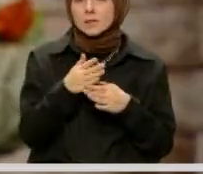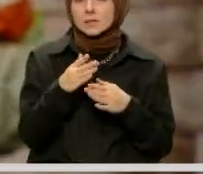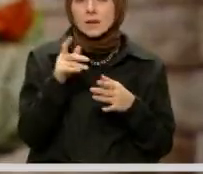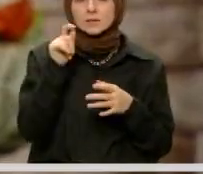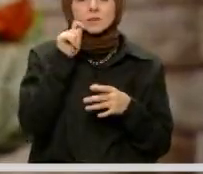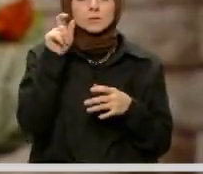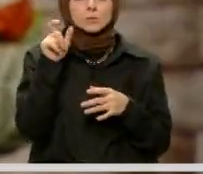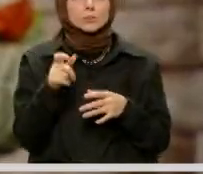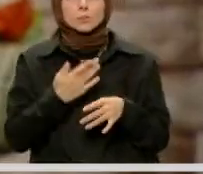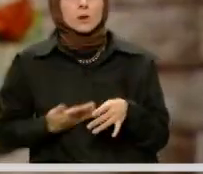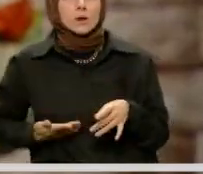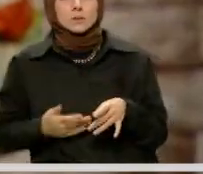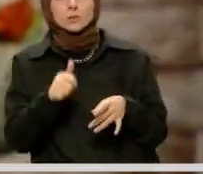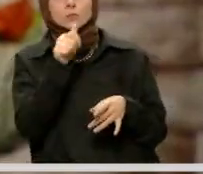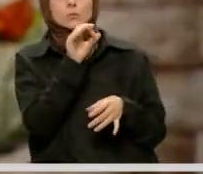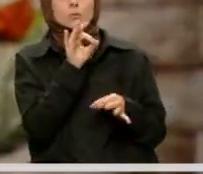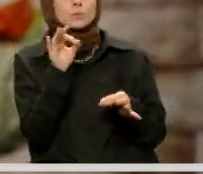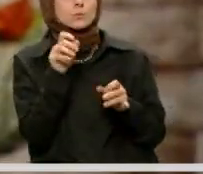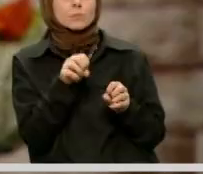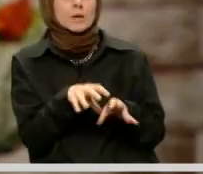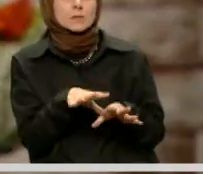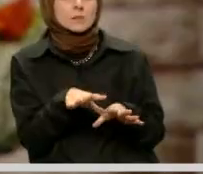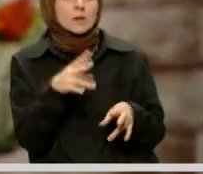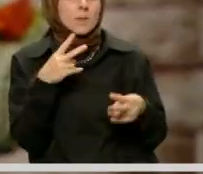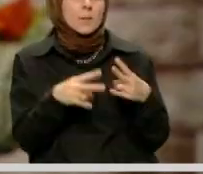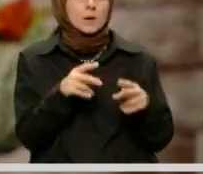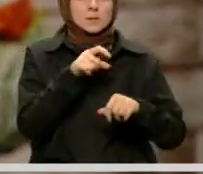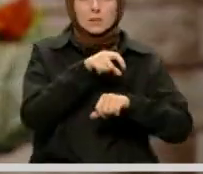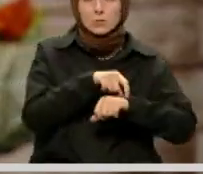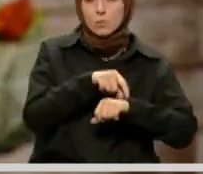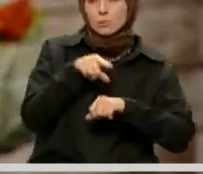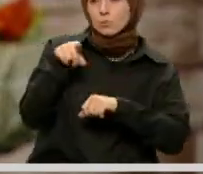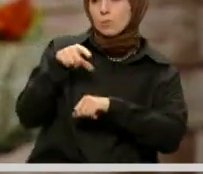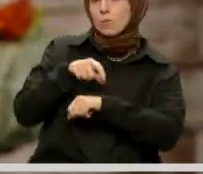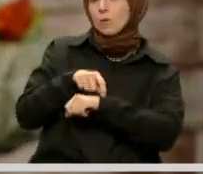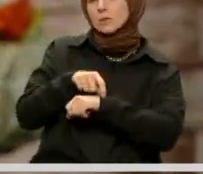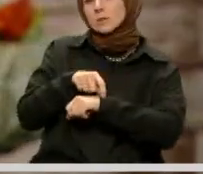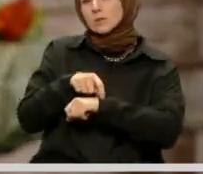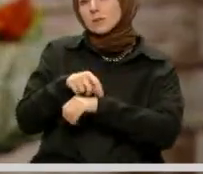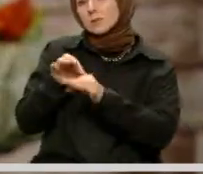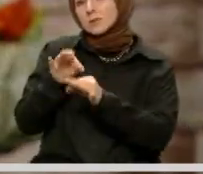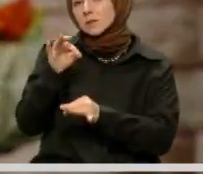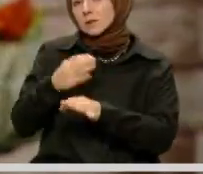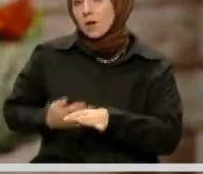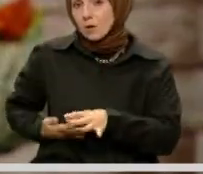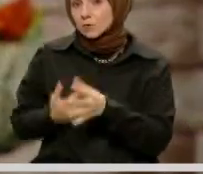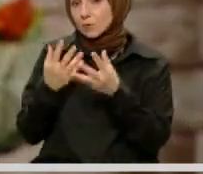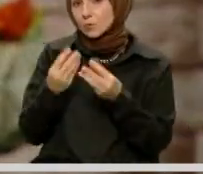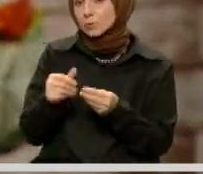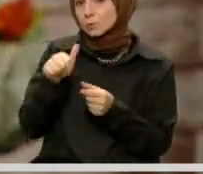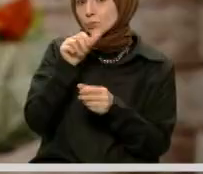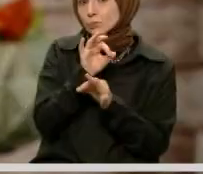mı? Bazen doktor hastasına aç kalacaksın der, susuz kalacaksın der. 24 saat boyunca bir şey yemeyeceksin, içmeyeceksin